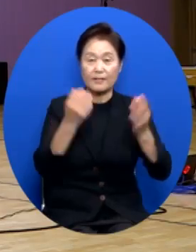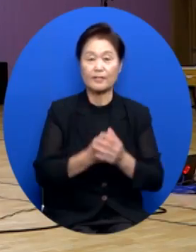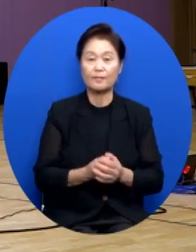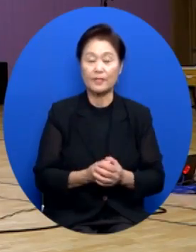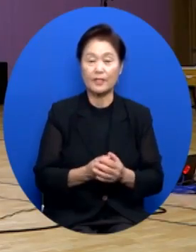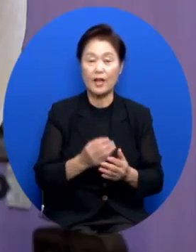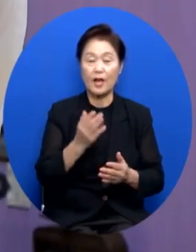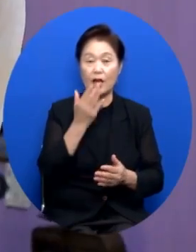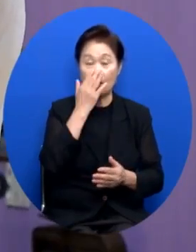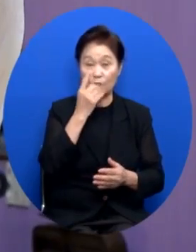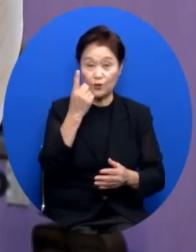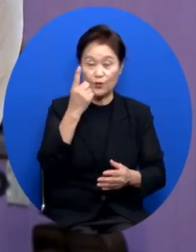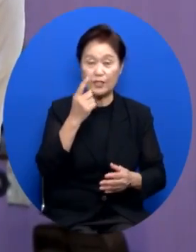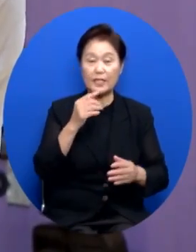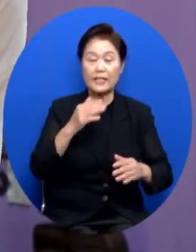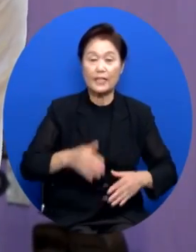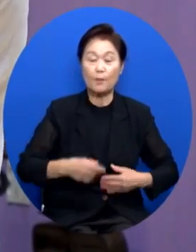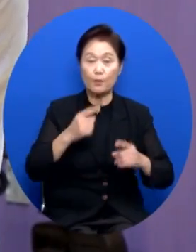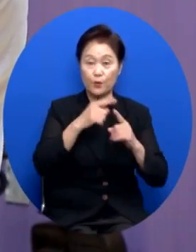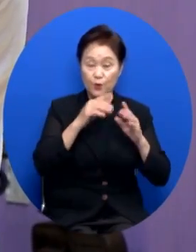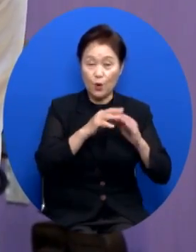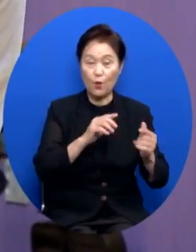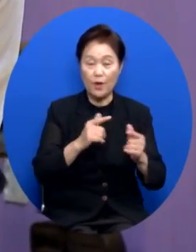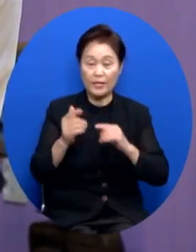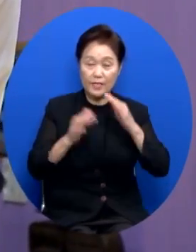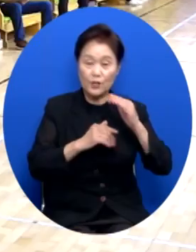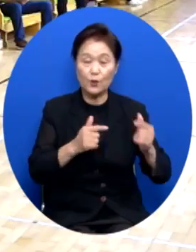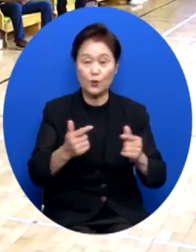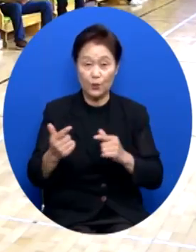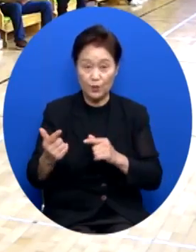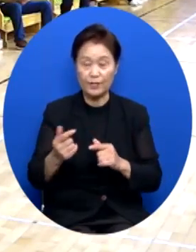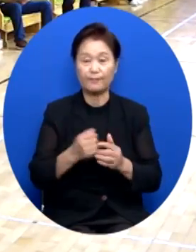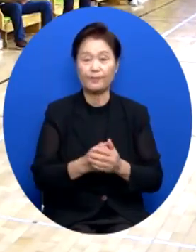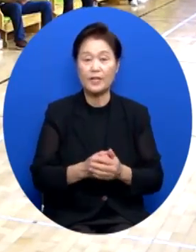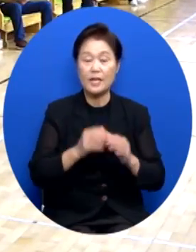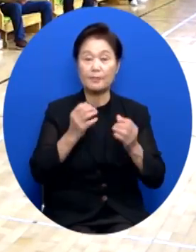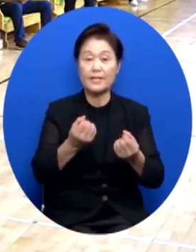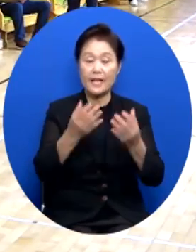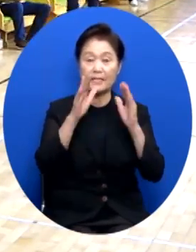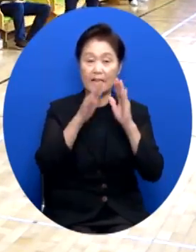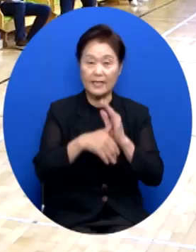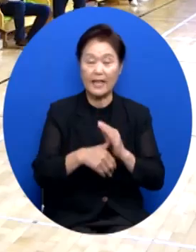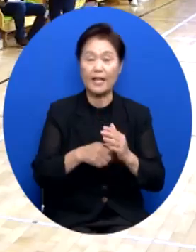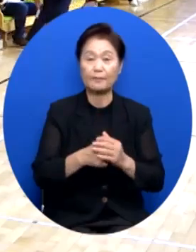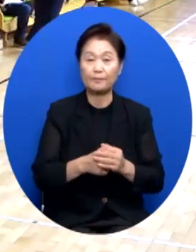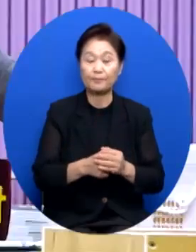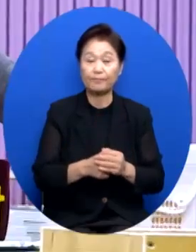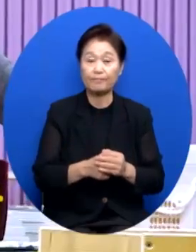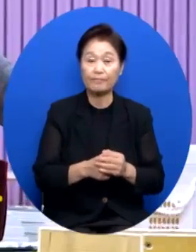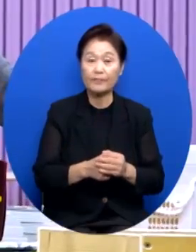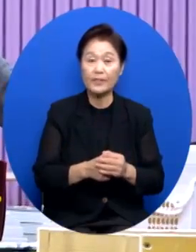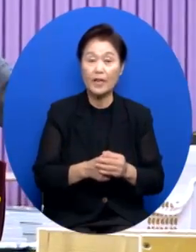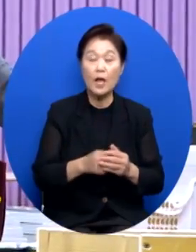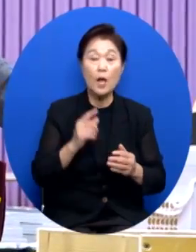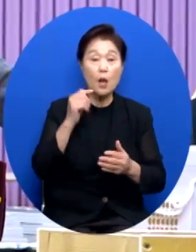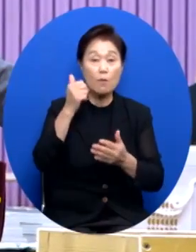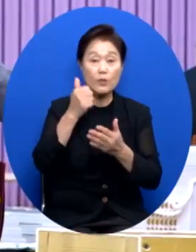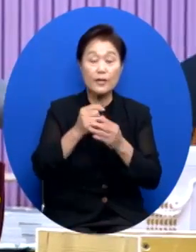순천 남북교회와 금당 남북교회 성도들이 주축이 돼 마련한 이번 행사에서 금당 남북교회 고창주